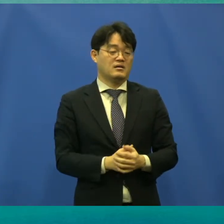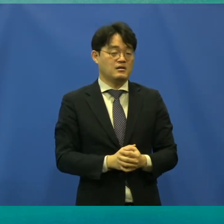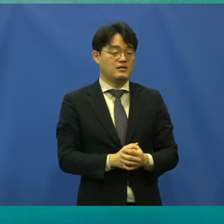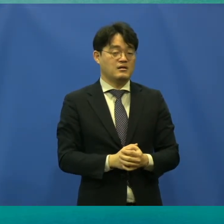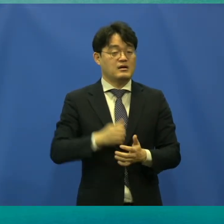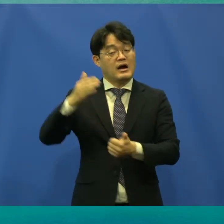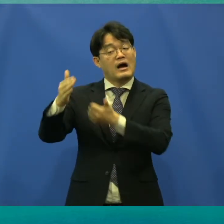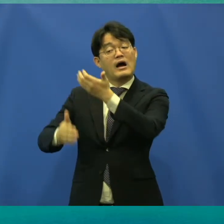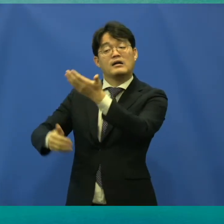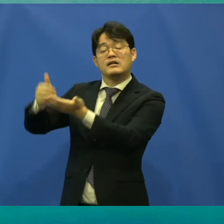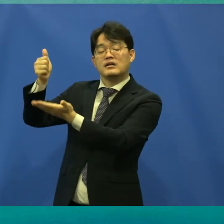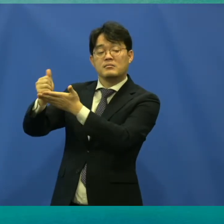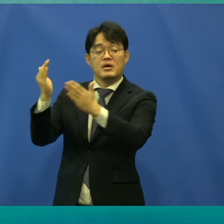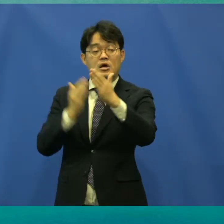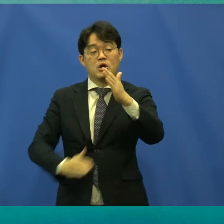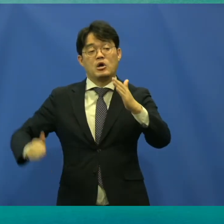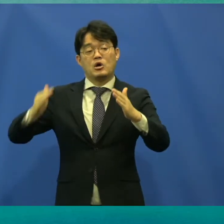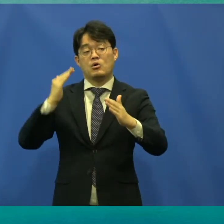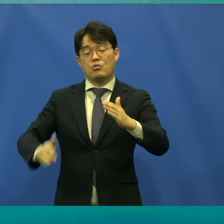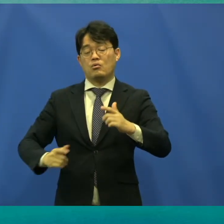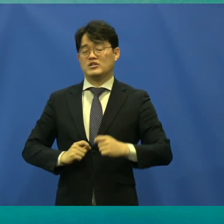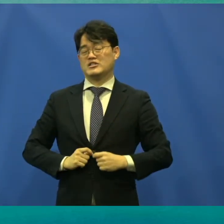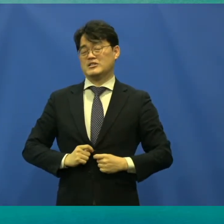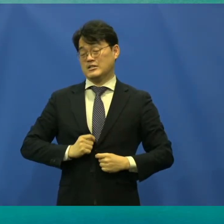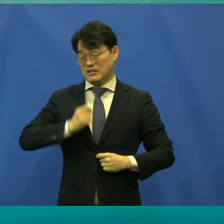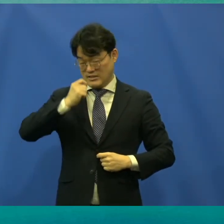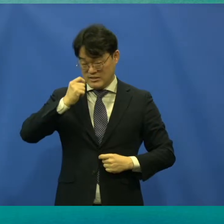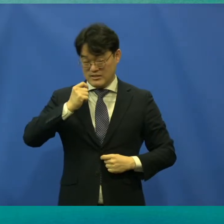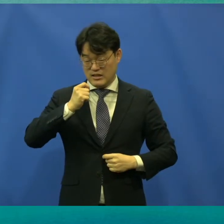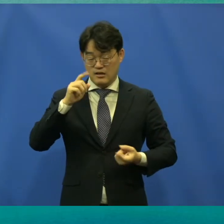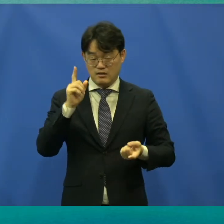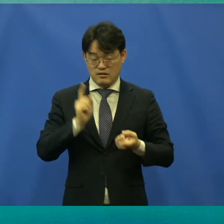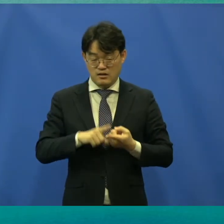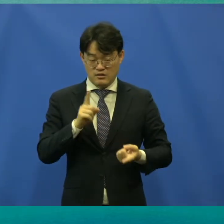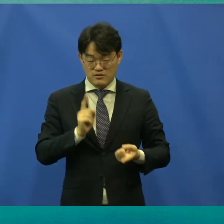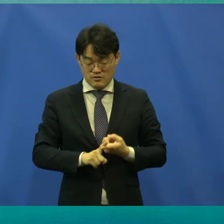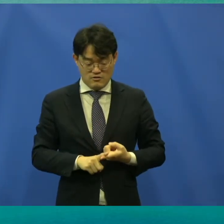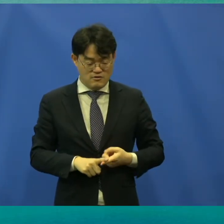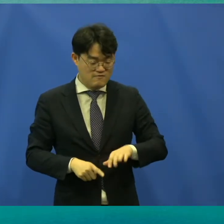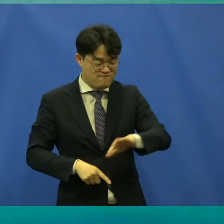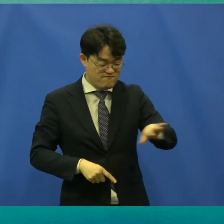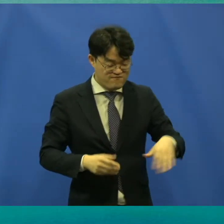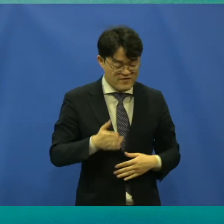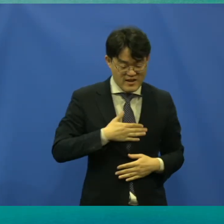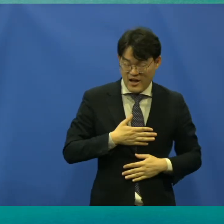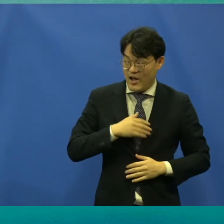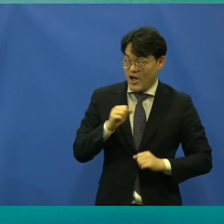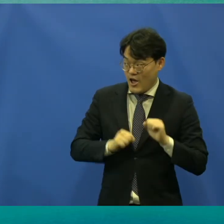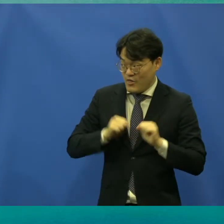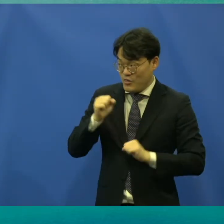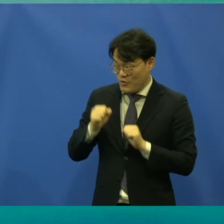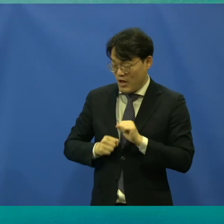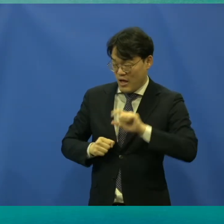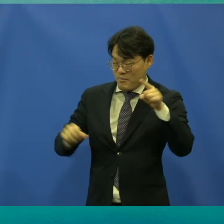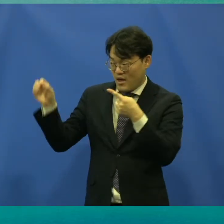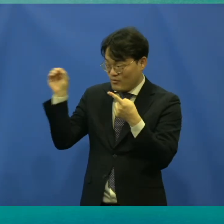누구도 인류의 역사에 어떤 인간도 행위로는 그 하나님의 공의를 만족시킬 수